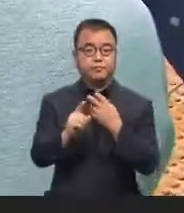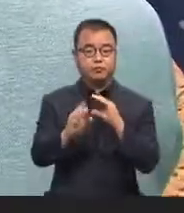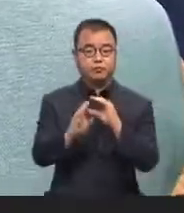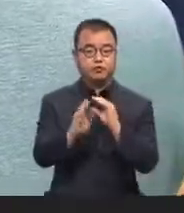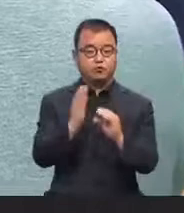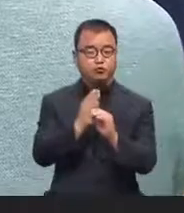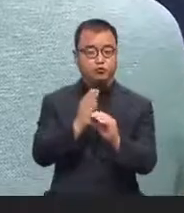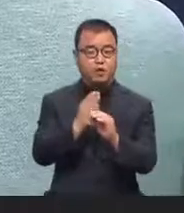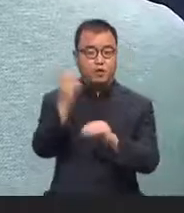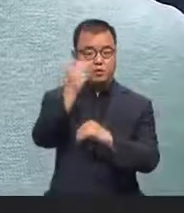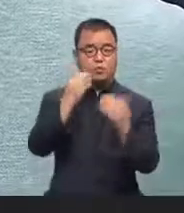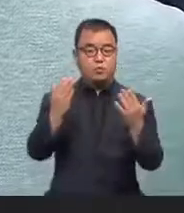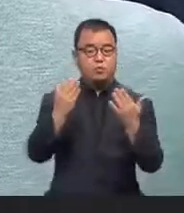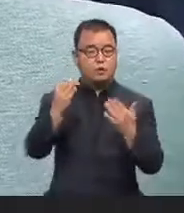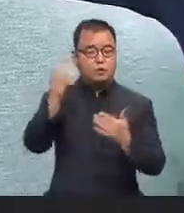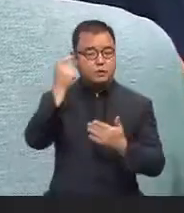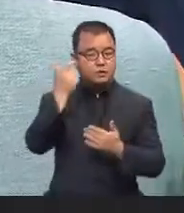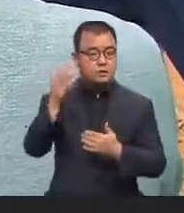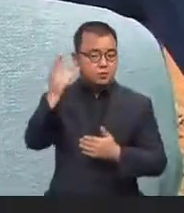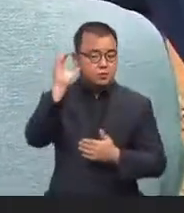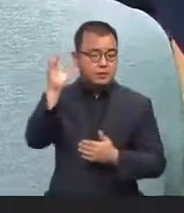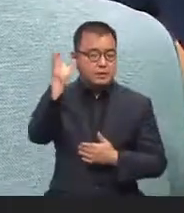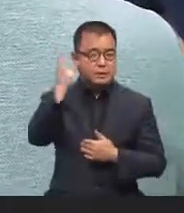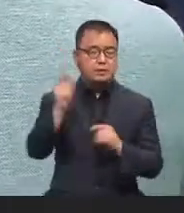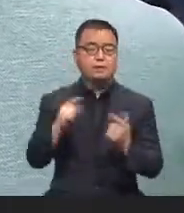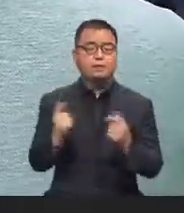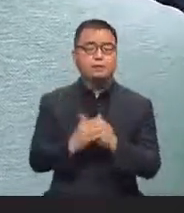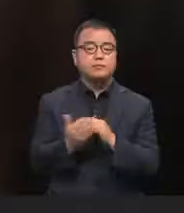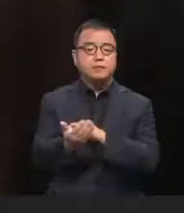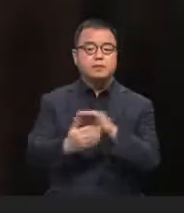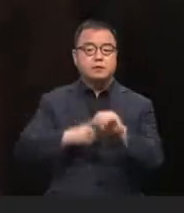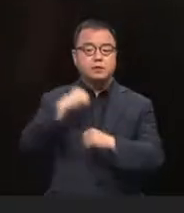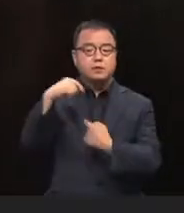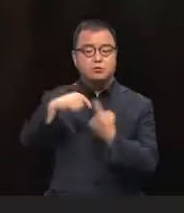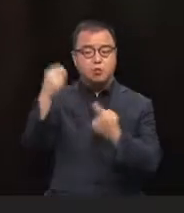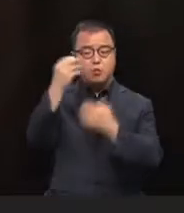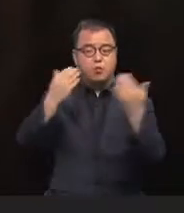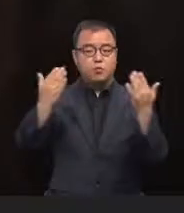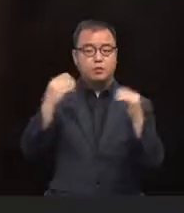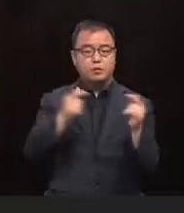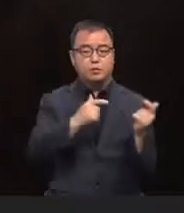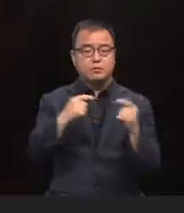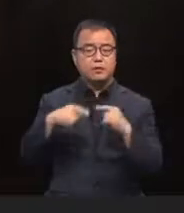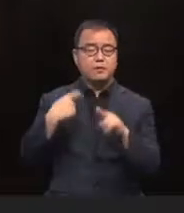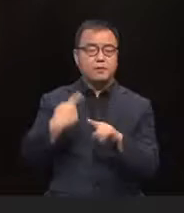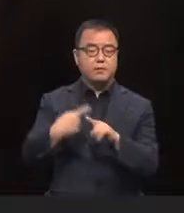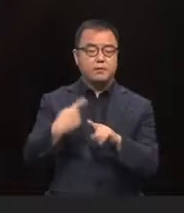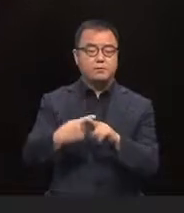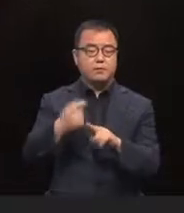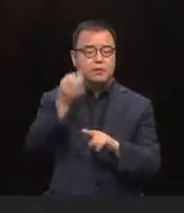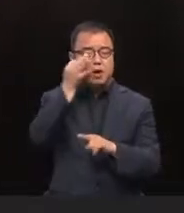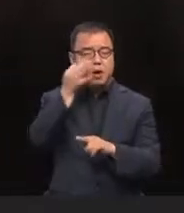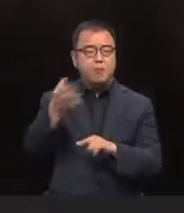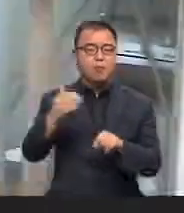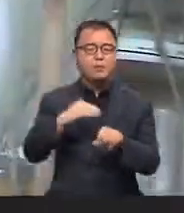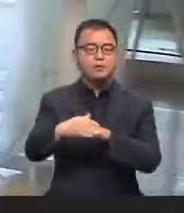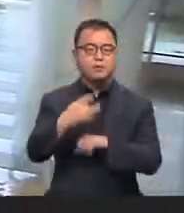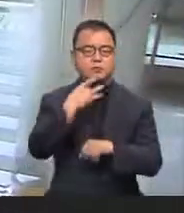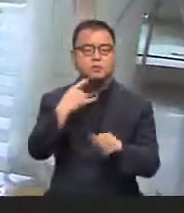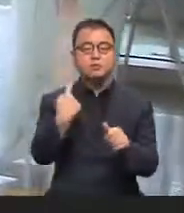기대를 걸지 않았습니다. 앞서 같은 과정을 겪은 자사고들과 마찬가지로 청문이 요식 행위에 불과하다고